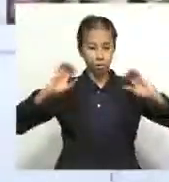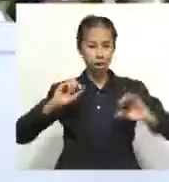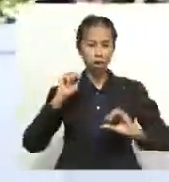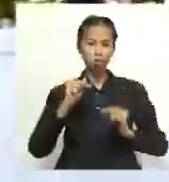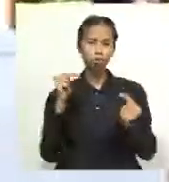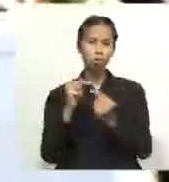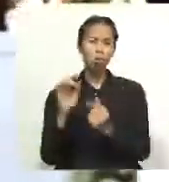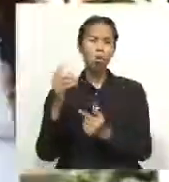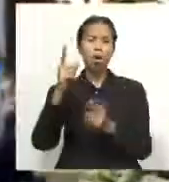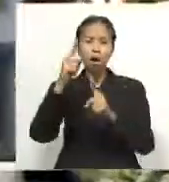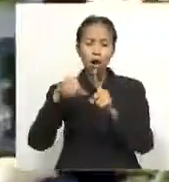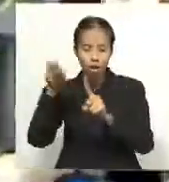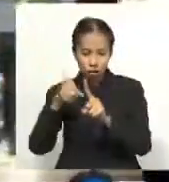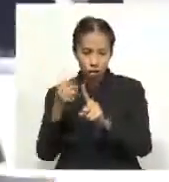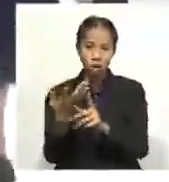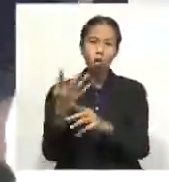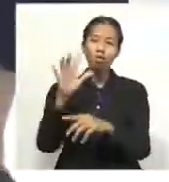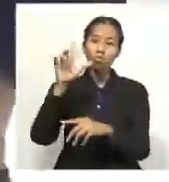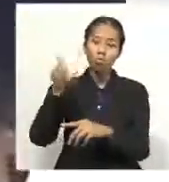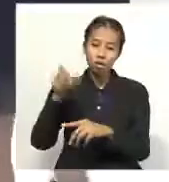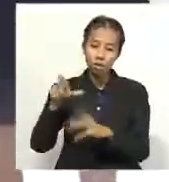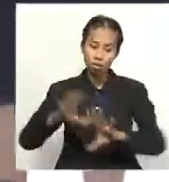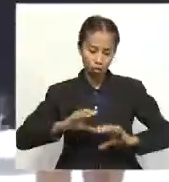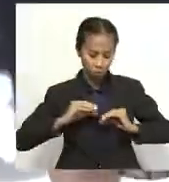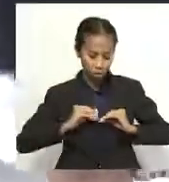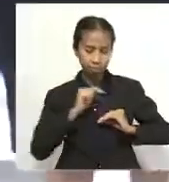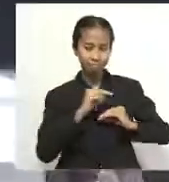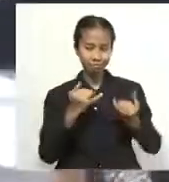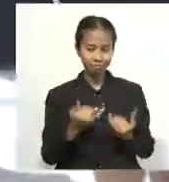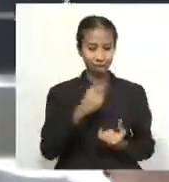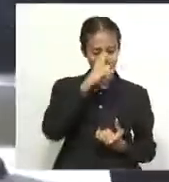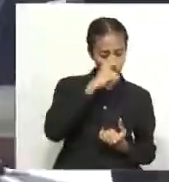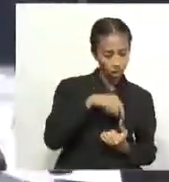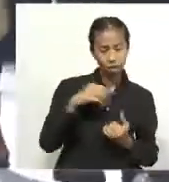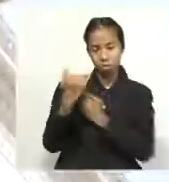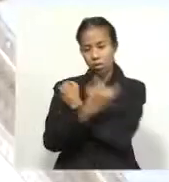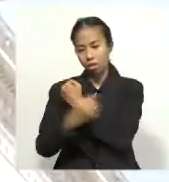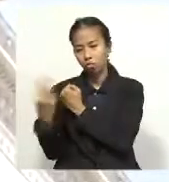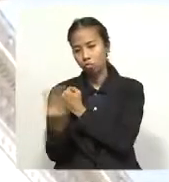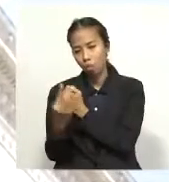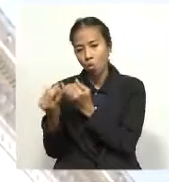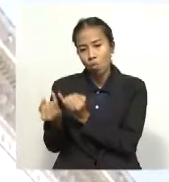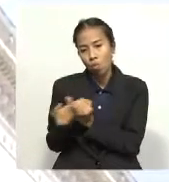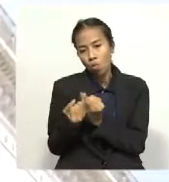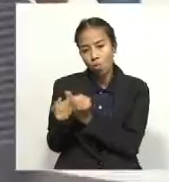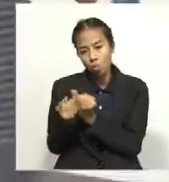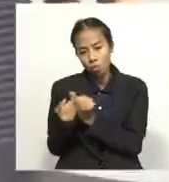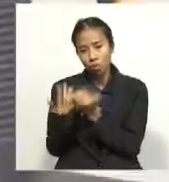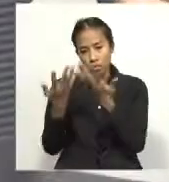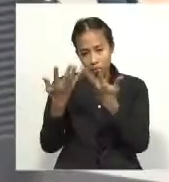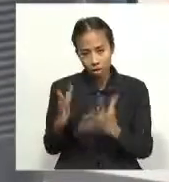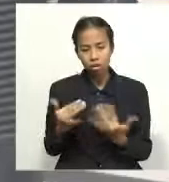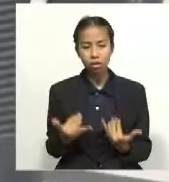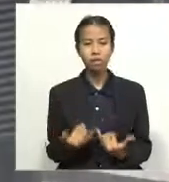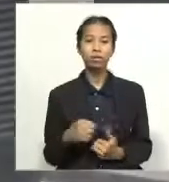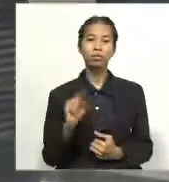ของอังกฤษและฝรั่งเศสและยังเป็นเครื่องยืนยันความสัมพันธ์ระหว่างไทยกับทั้งสองประเทศที่มีมาอย่างยาวนานด้วยค่ะพร้อมทั้งยังแส